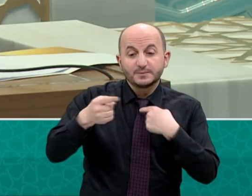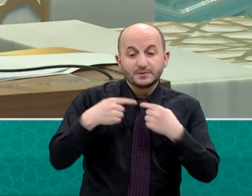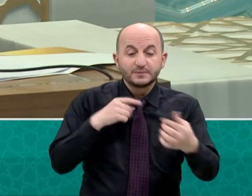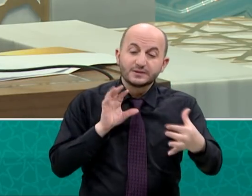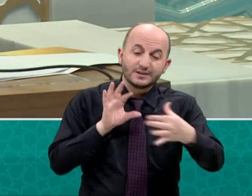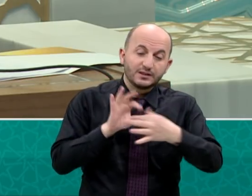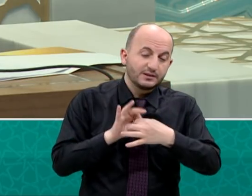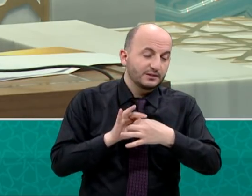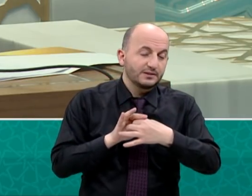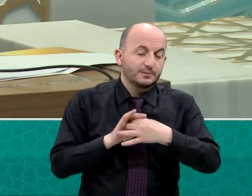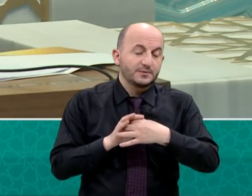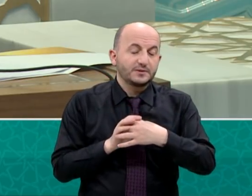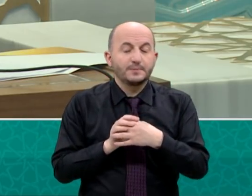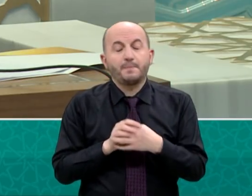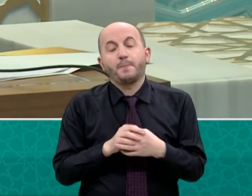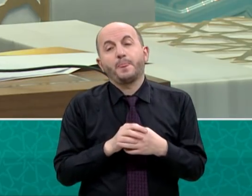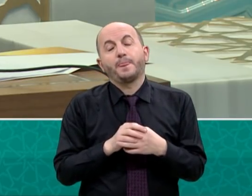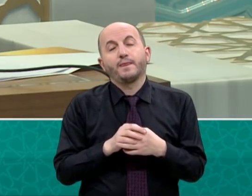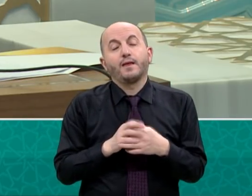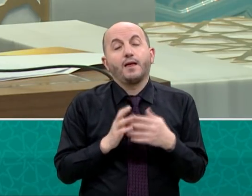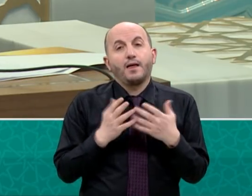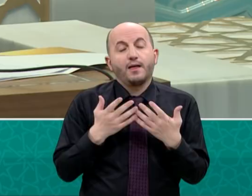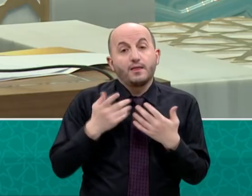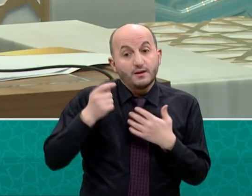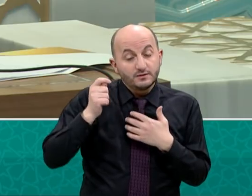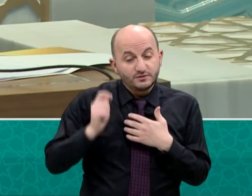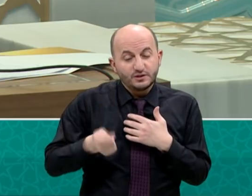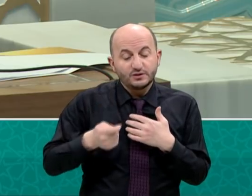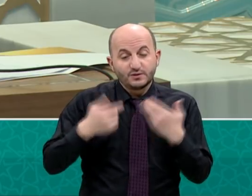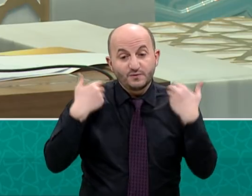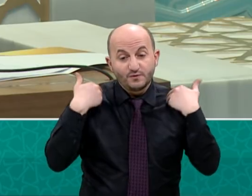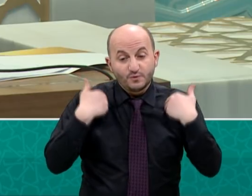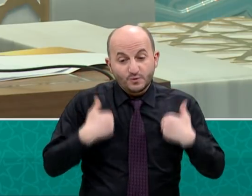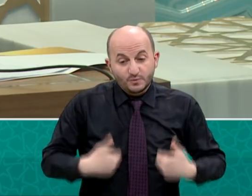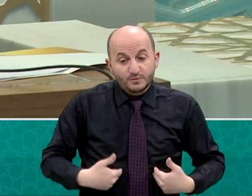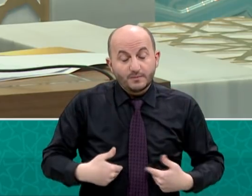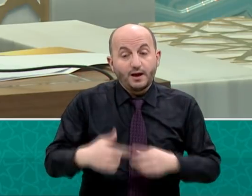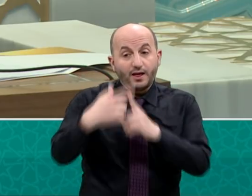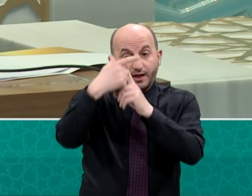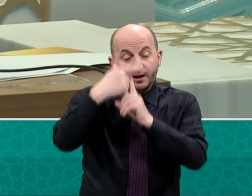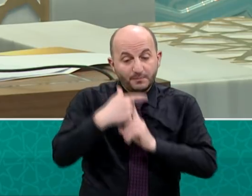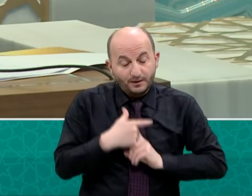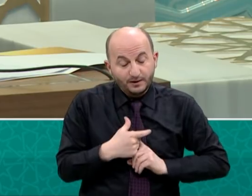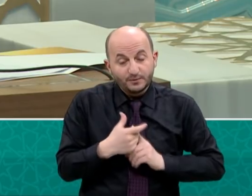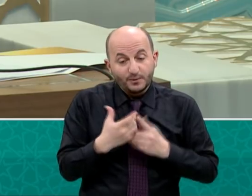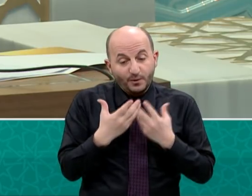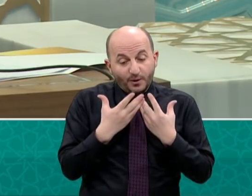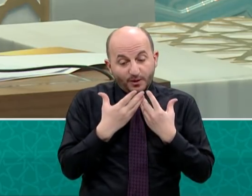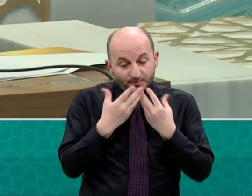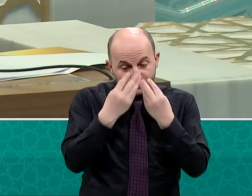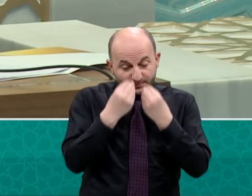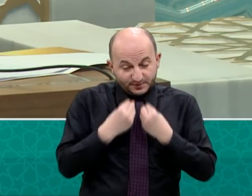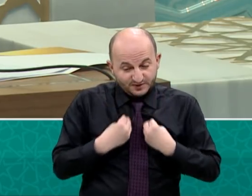ilişkilerimizi, hem de gerçekten vücudumuzun bir emanet olarak bizlere